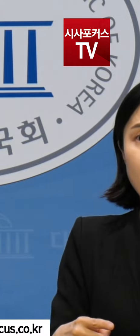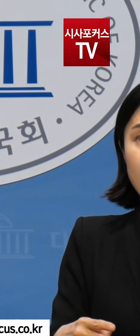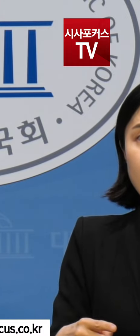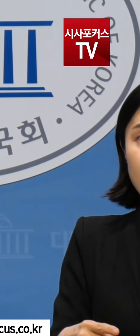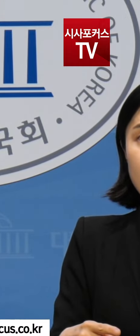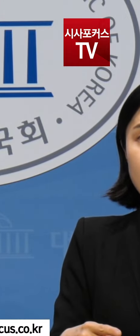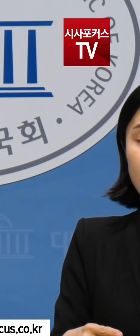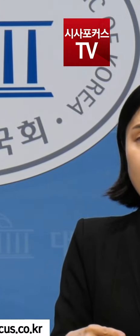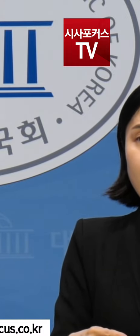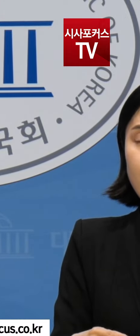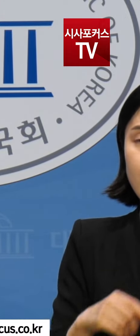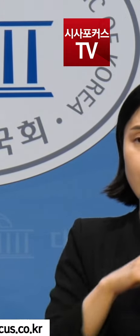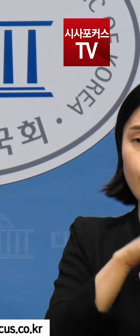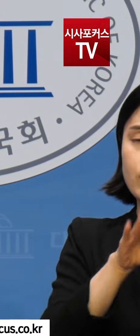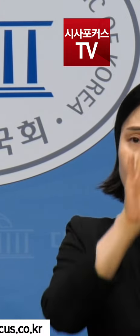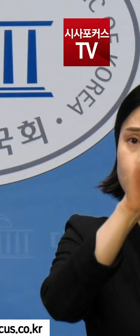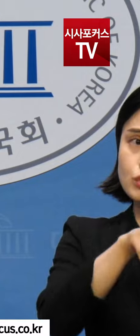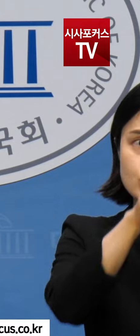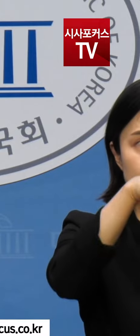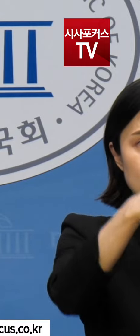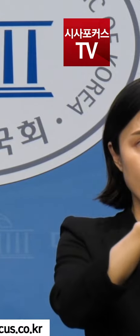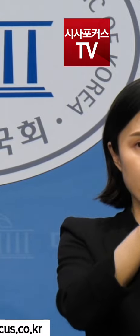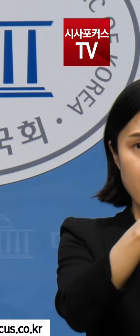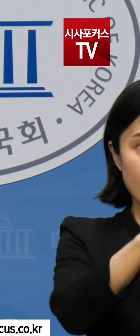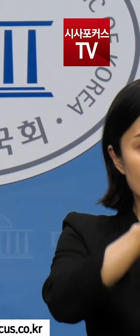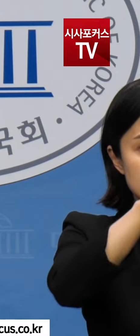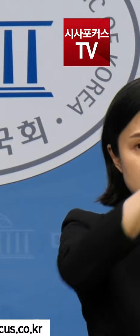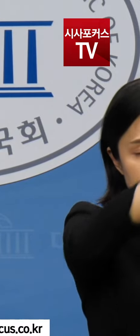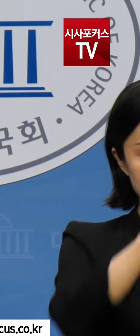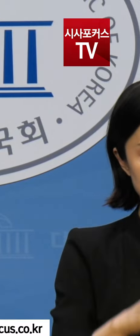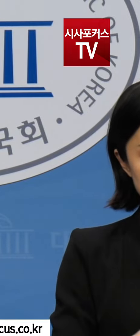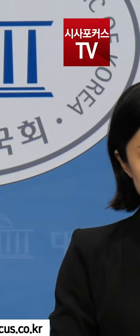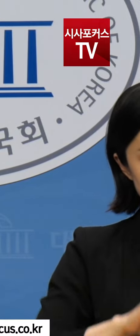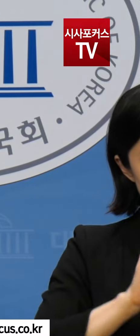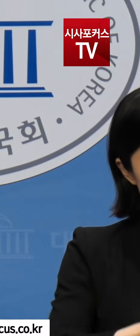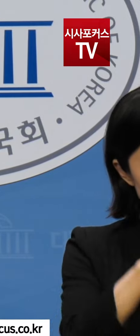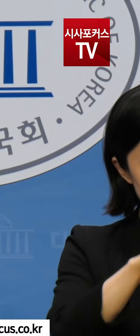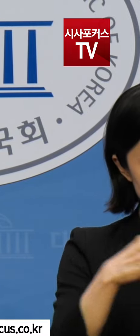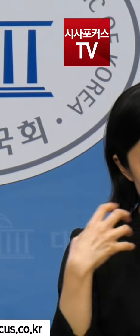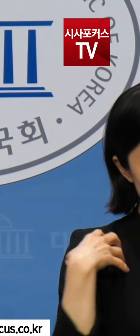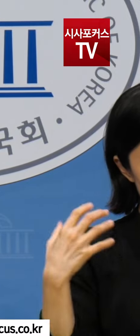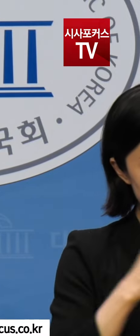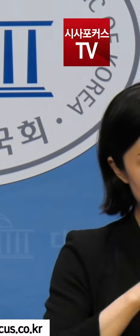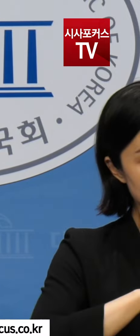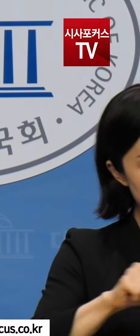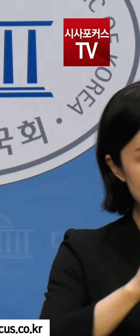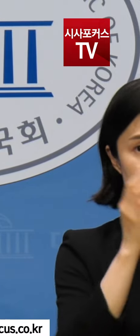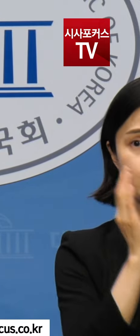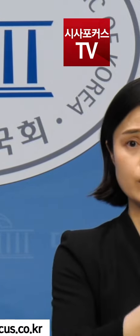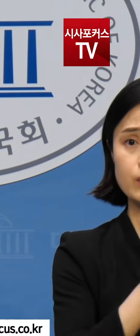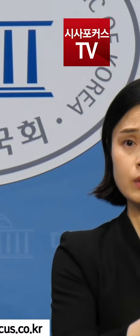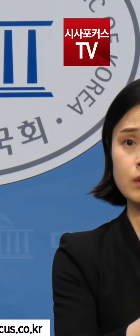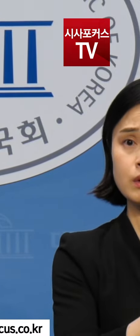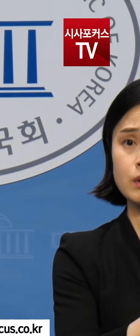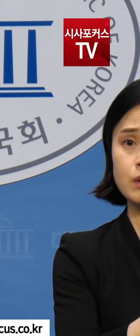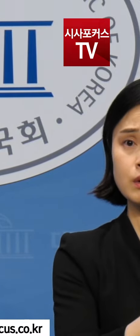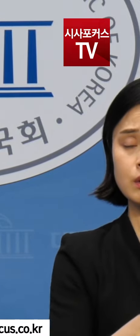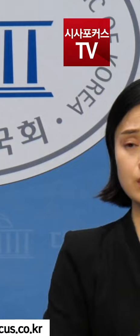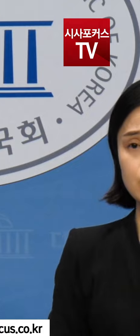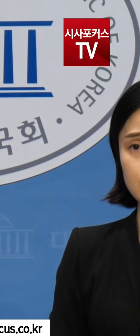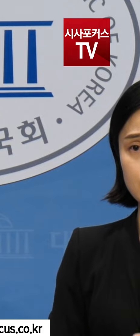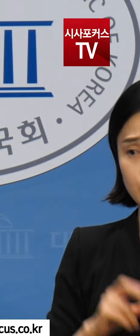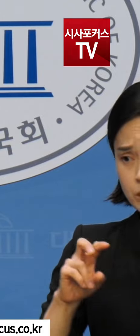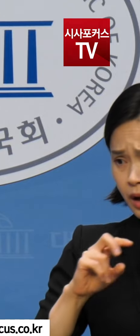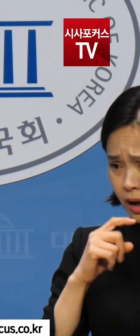지금이라도 환경부와 조폐공사는 책임 있는 자세를 보여서 저희 피해업체가 더 이상